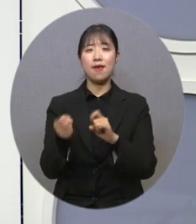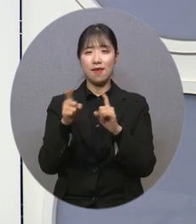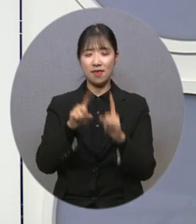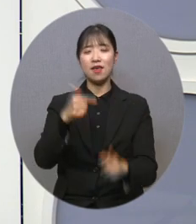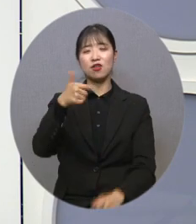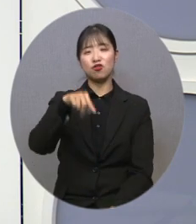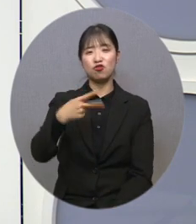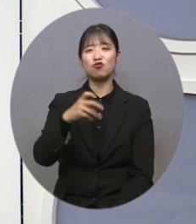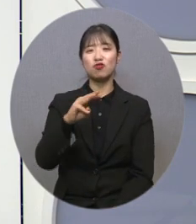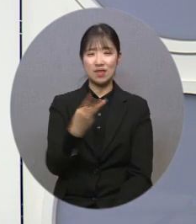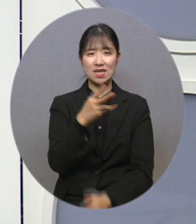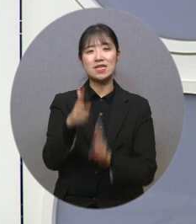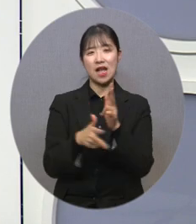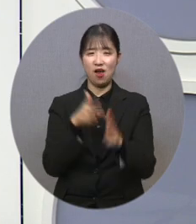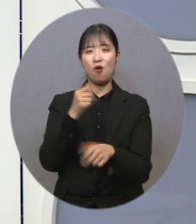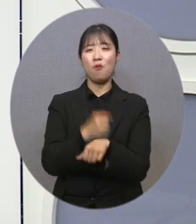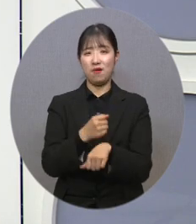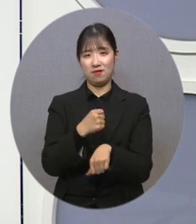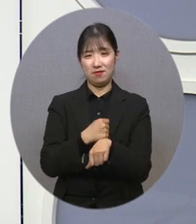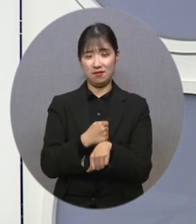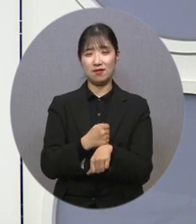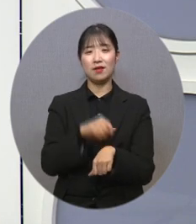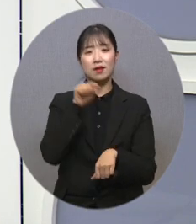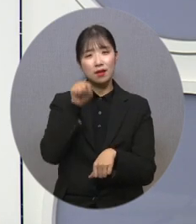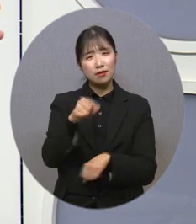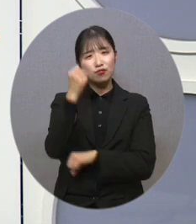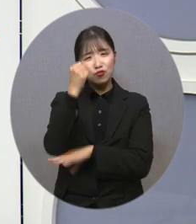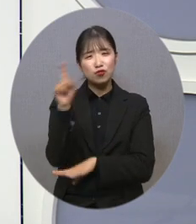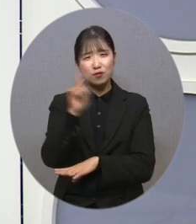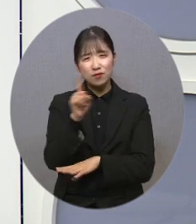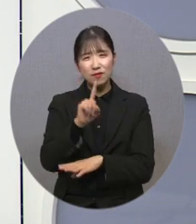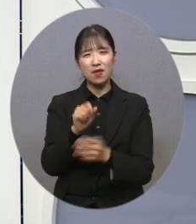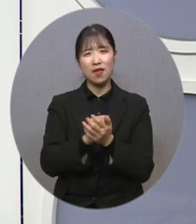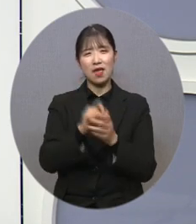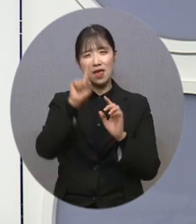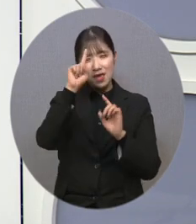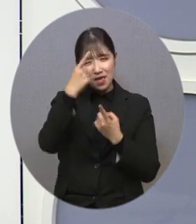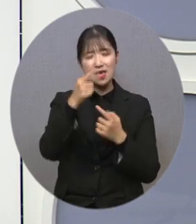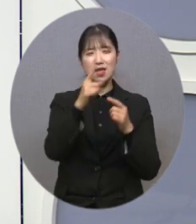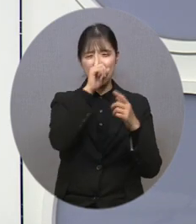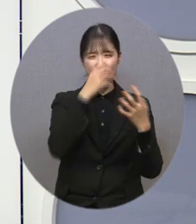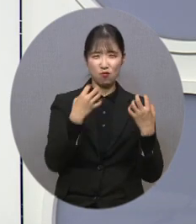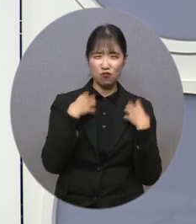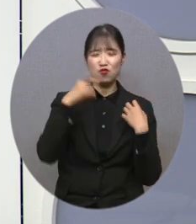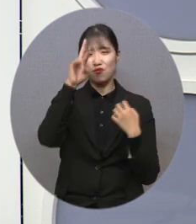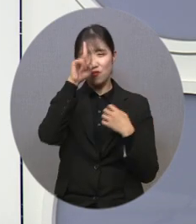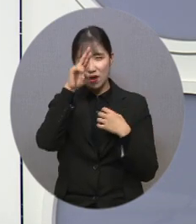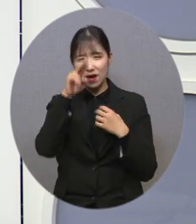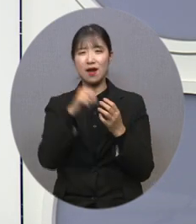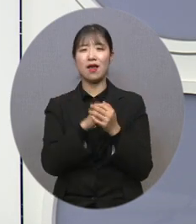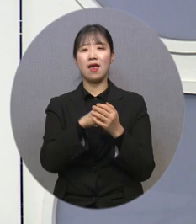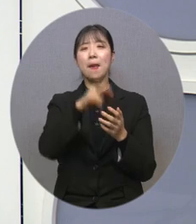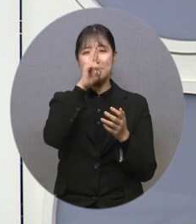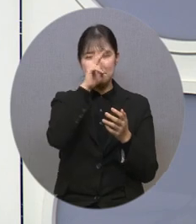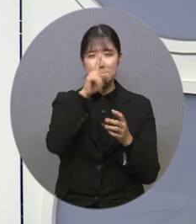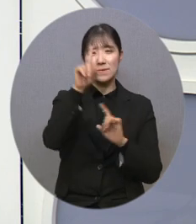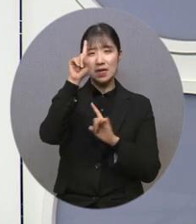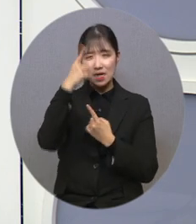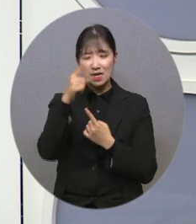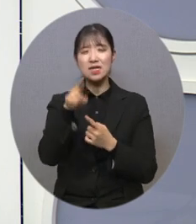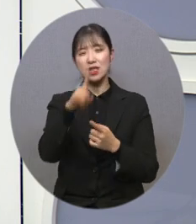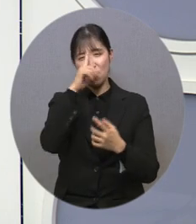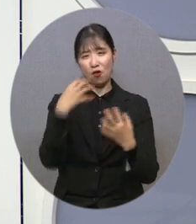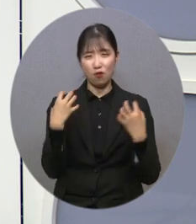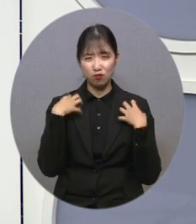뉴딜 사업이다 이런 걸 했는데 그 뿌리는 이명박 정부 때 박근혜 정부를 거쳐서 박근혜 정부 이명박 정부를